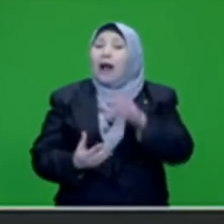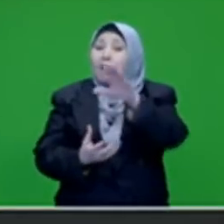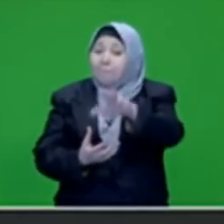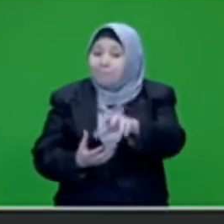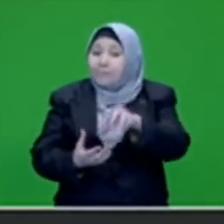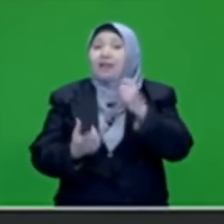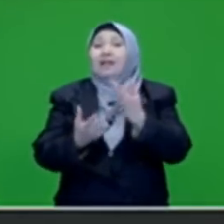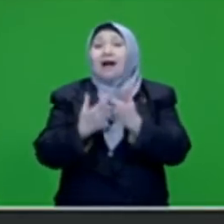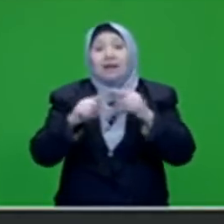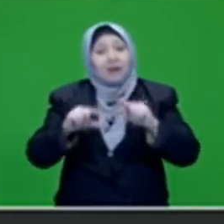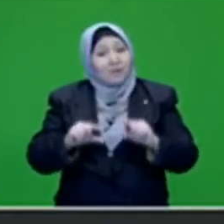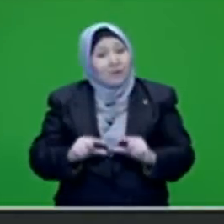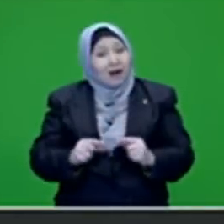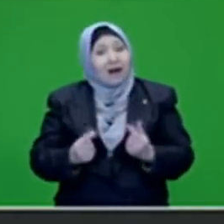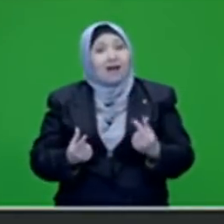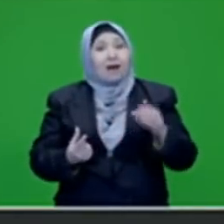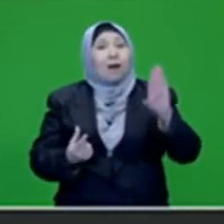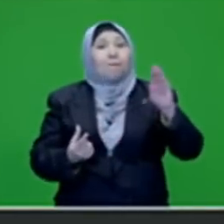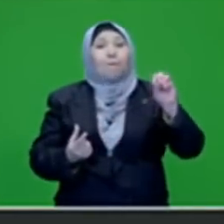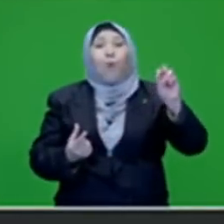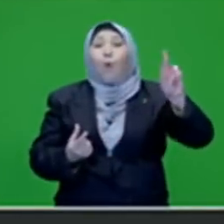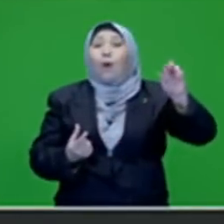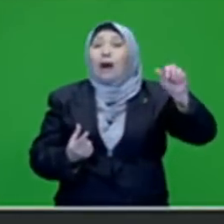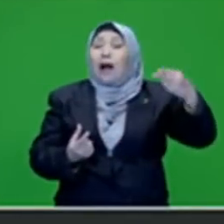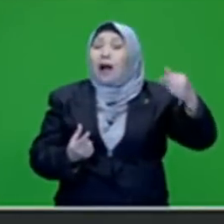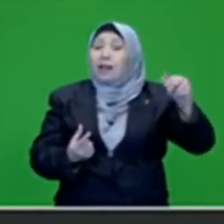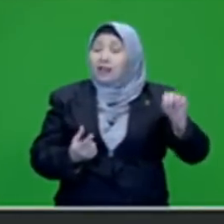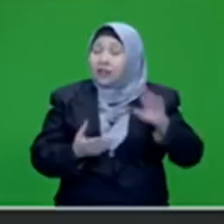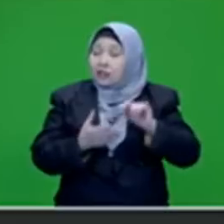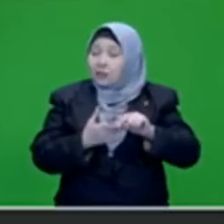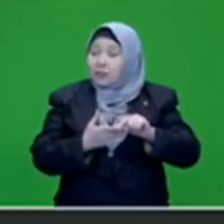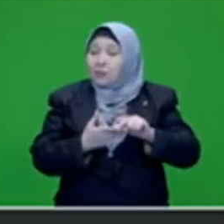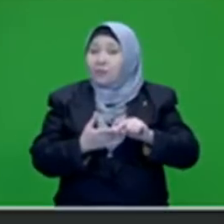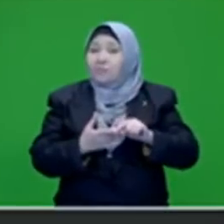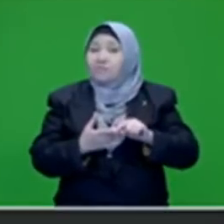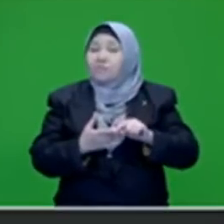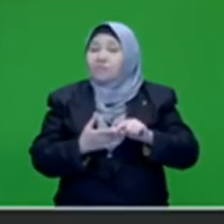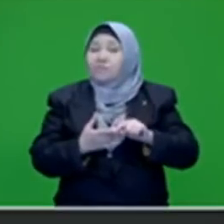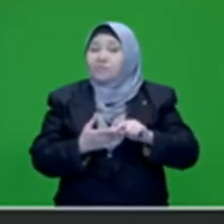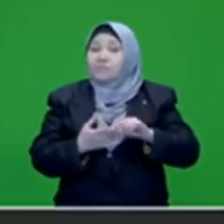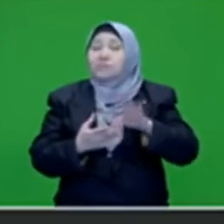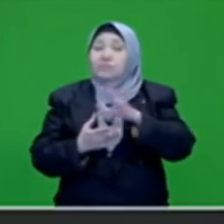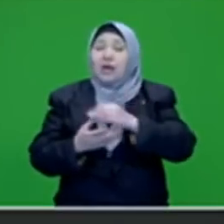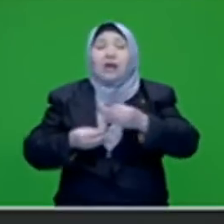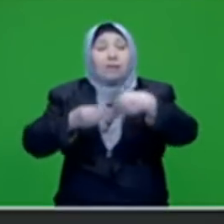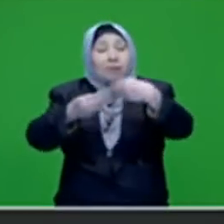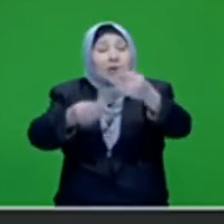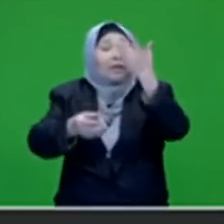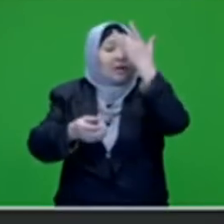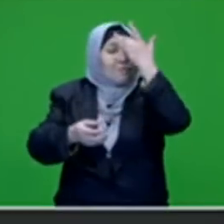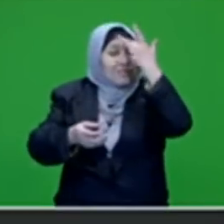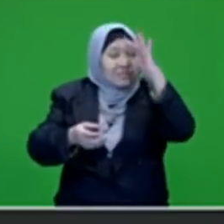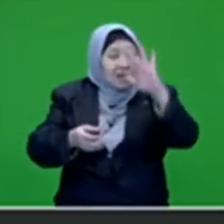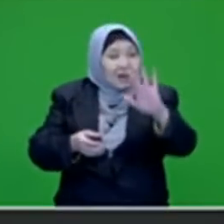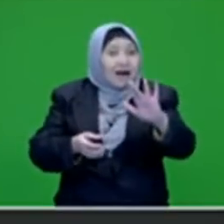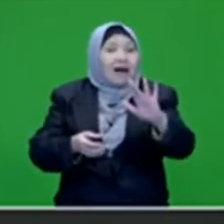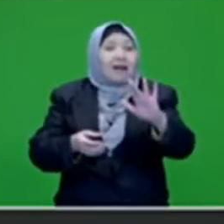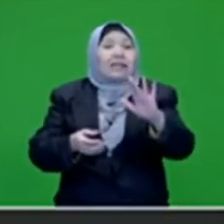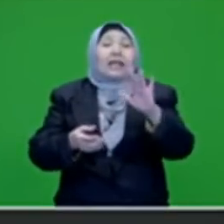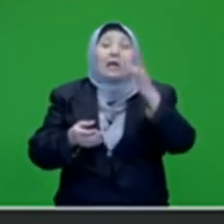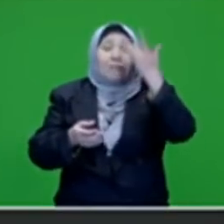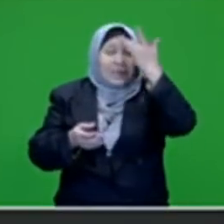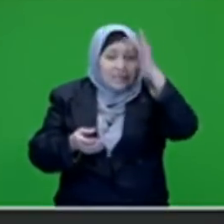Man yu'tal hikmata faqad utiya khairan katsira. Tapi yang diberi kebijaksanaan, kebijaksanaan